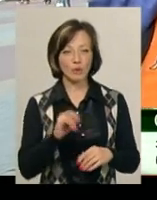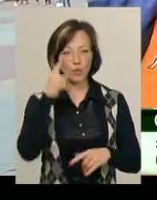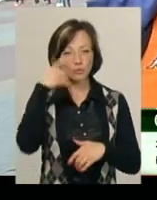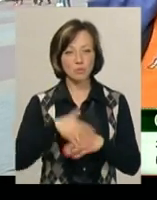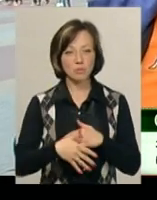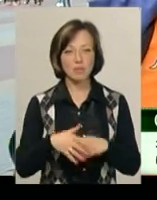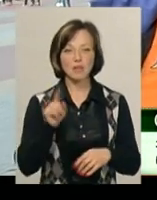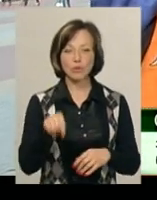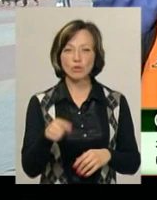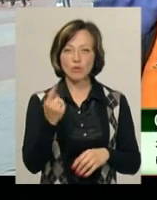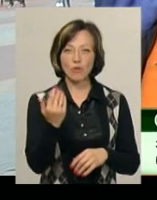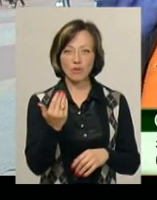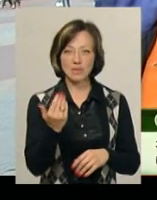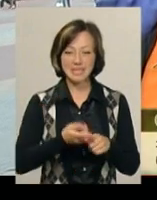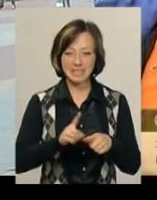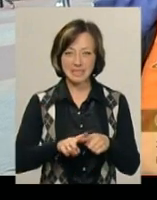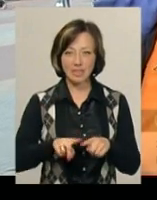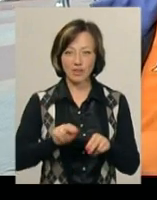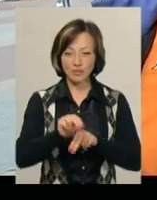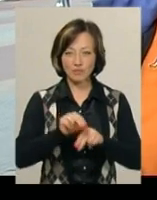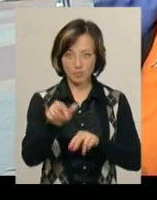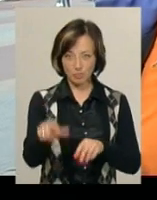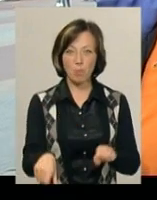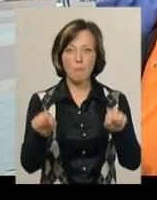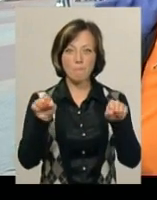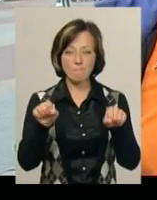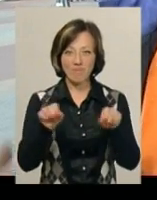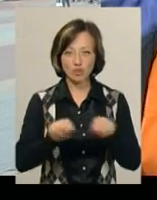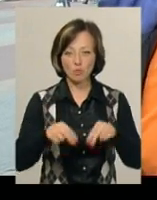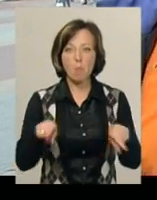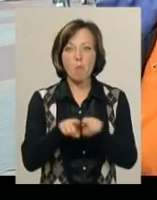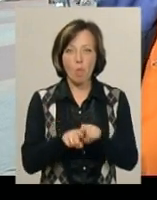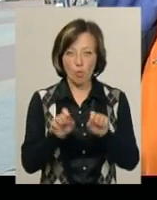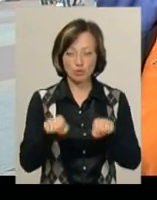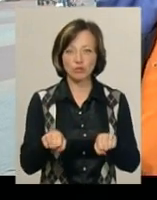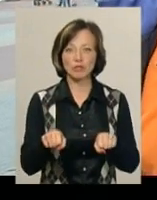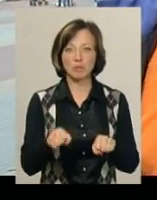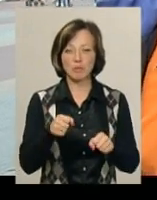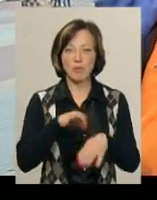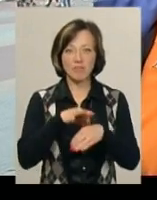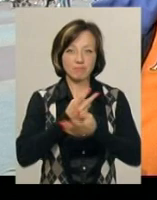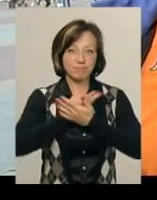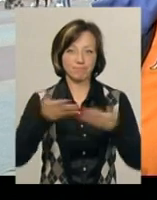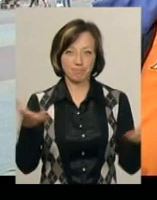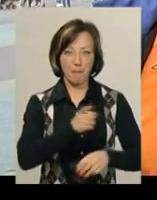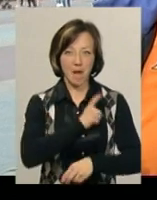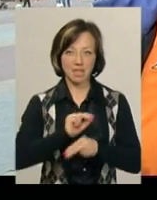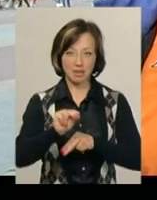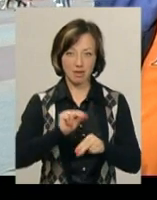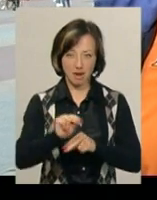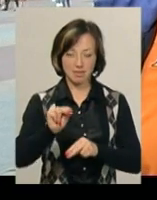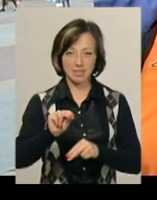розуміння того, що він, хореограф, може провести ось такий публічний майстер-клас, тобто